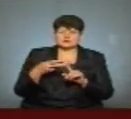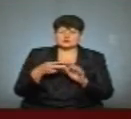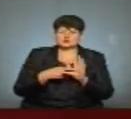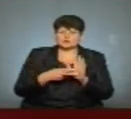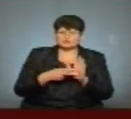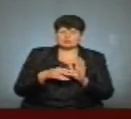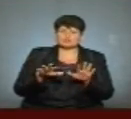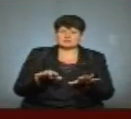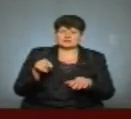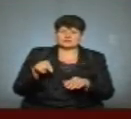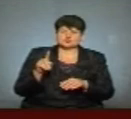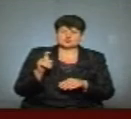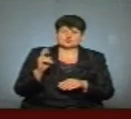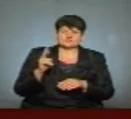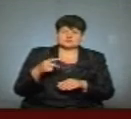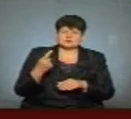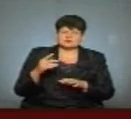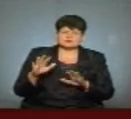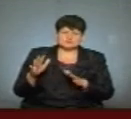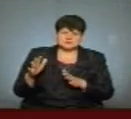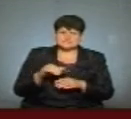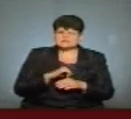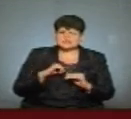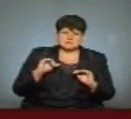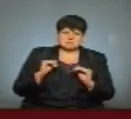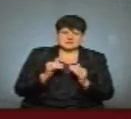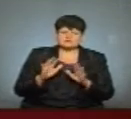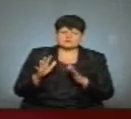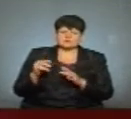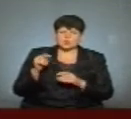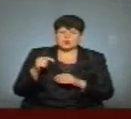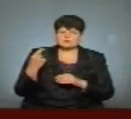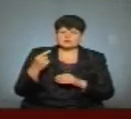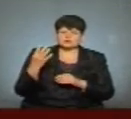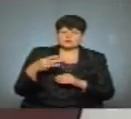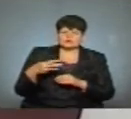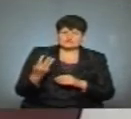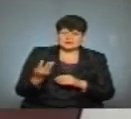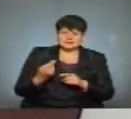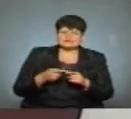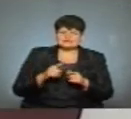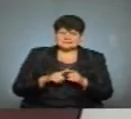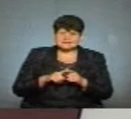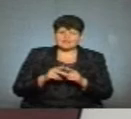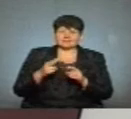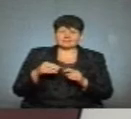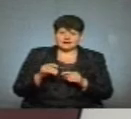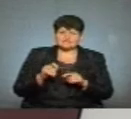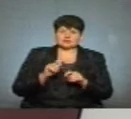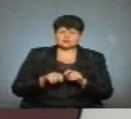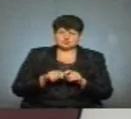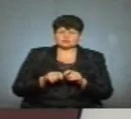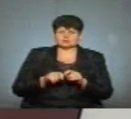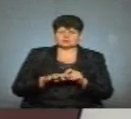місці – 1121 випадок. І найменше випадків у Луганській області – 43. Це дані з підконтрольної